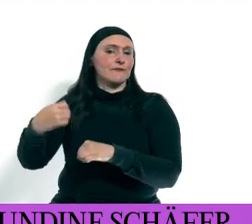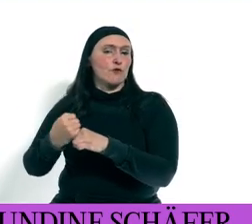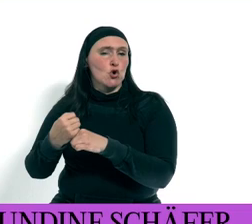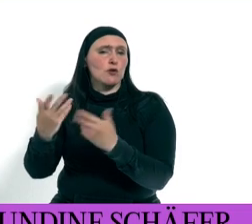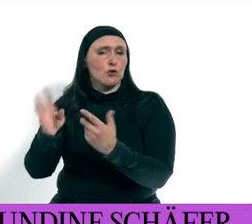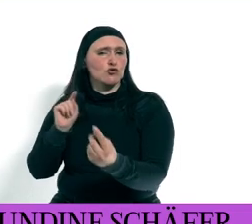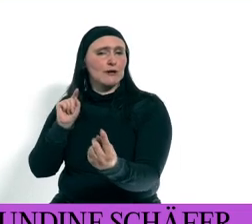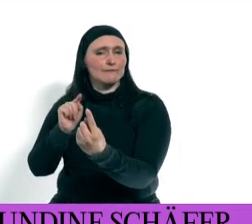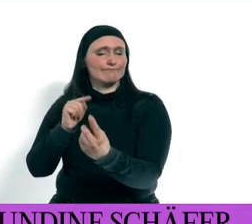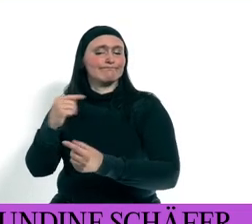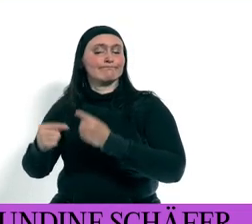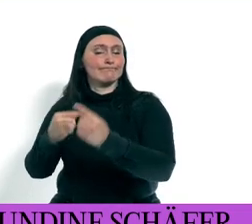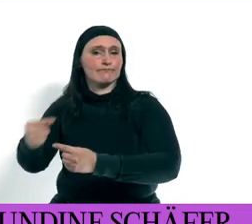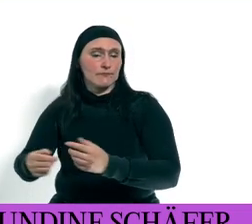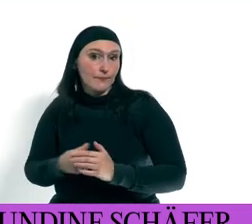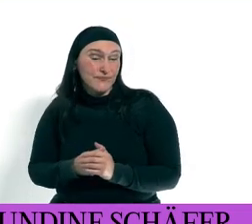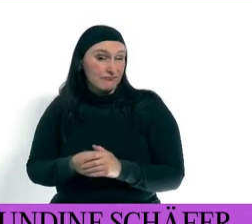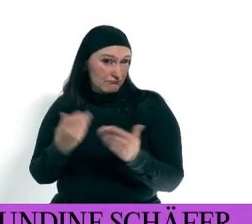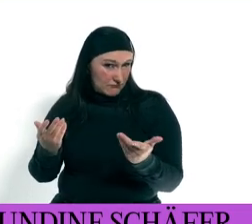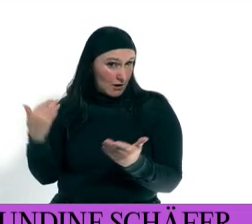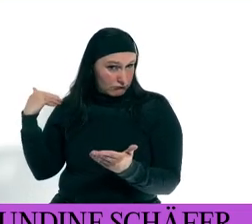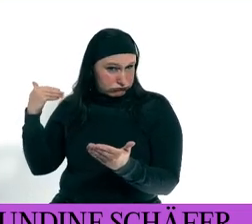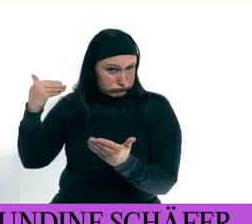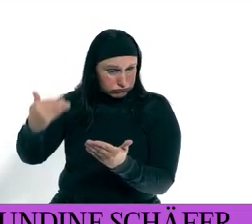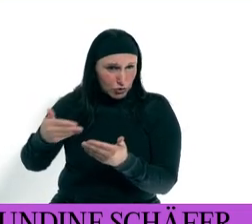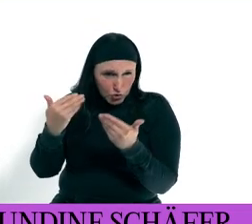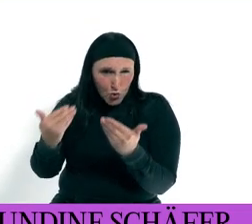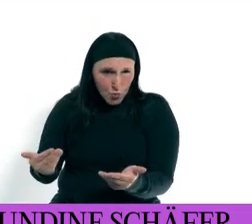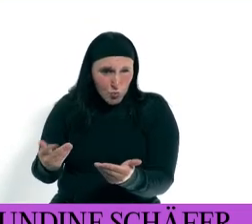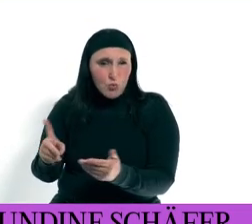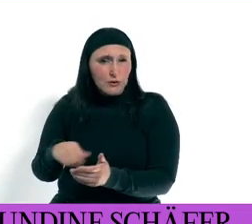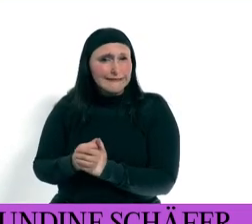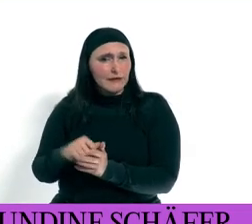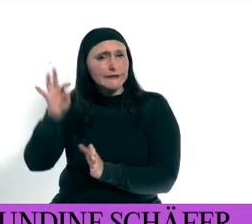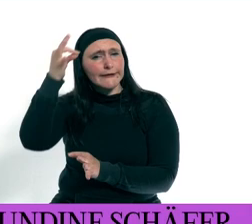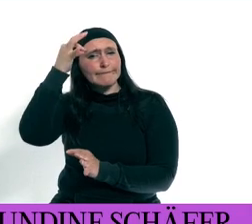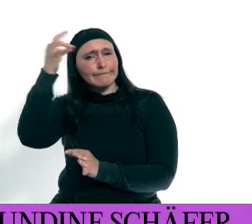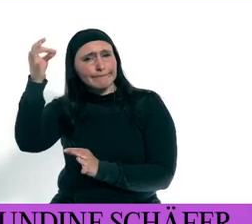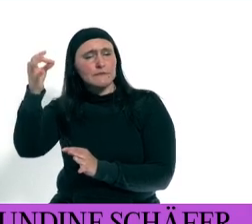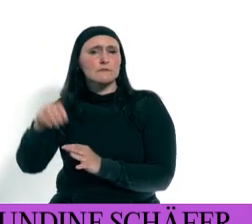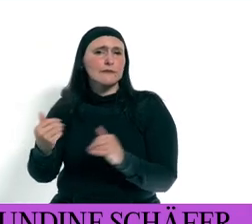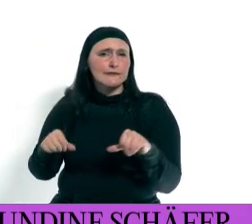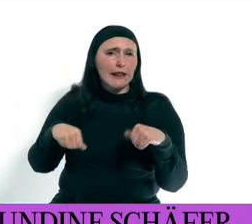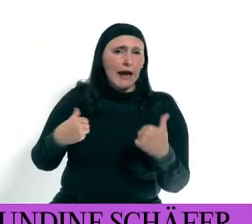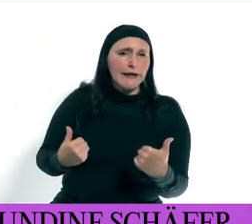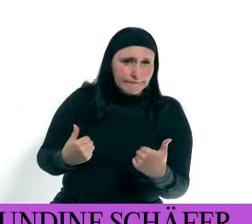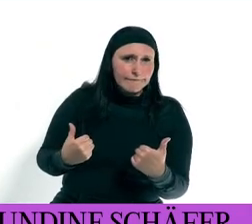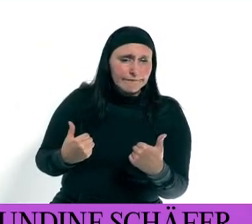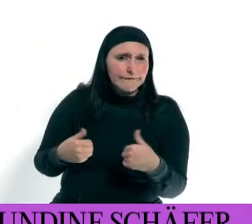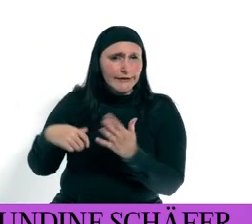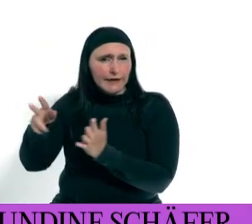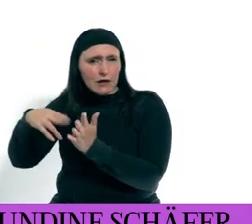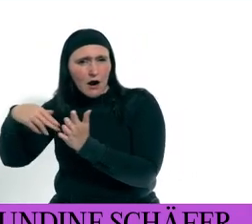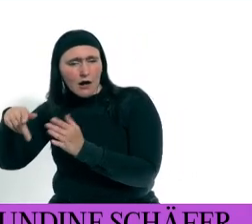in das, was eure Arbeit sein wird. Wolltet ihr euch